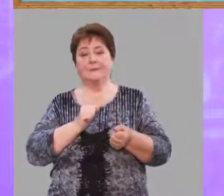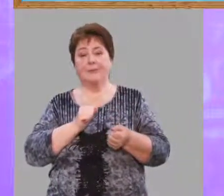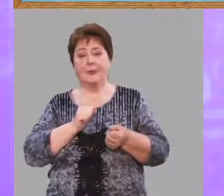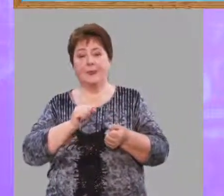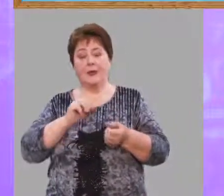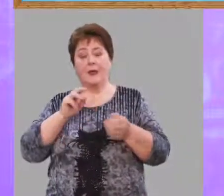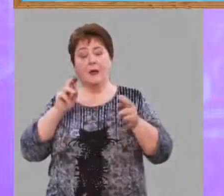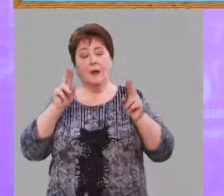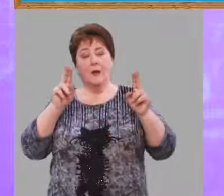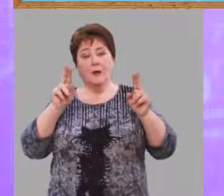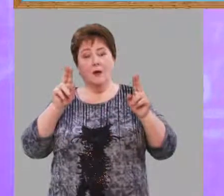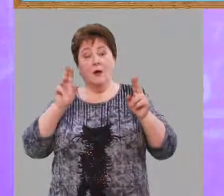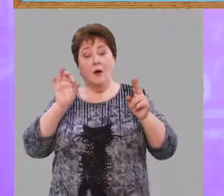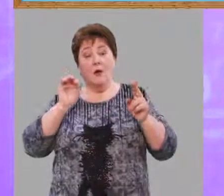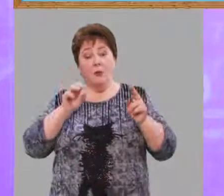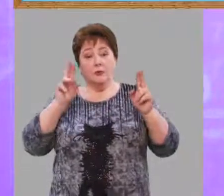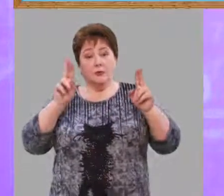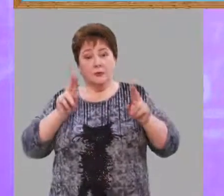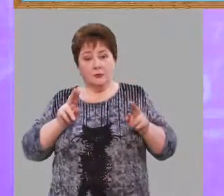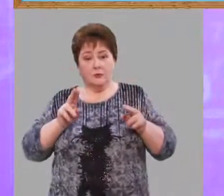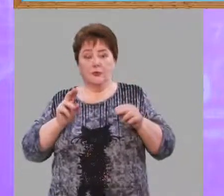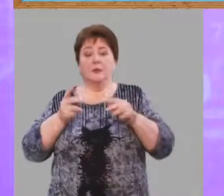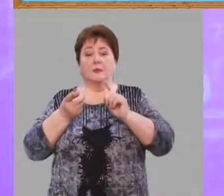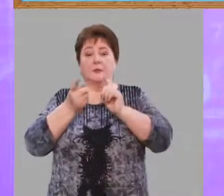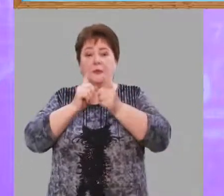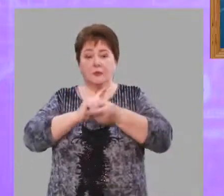От теории перейдем к практике.